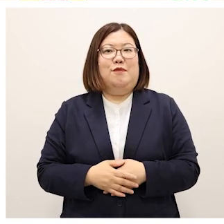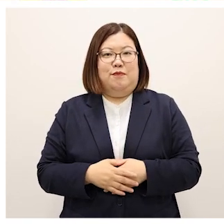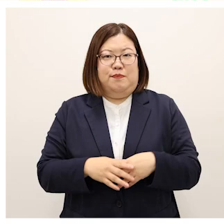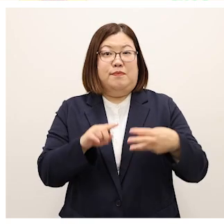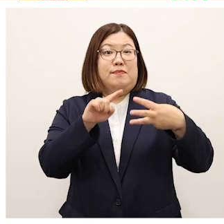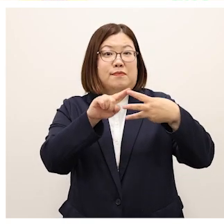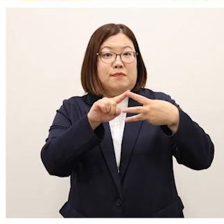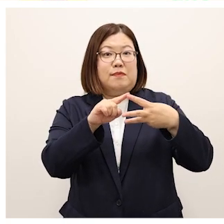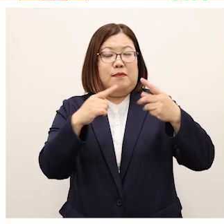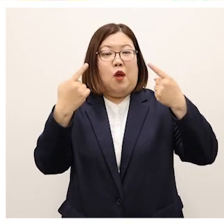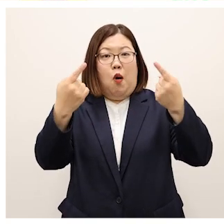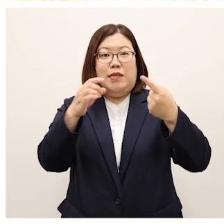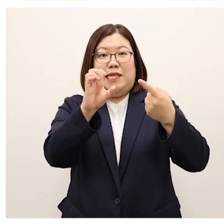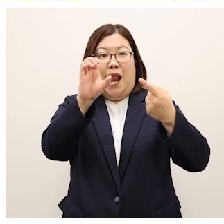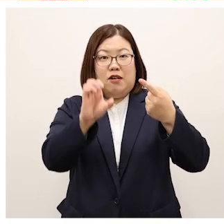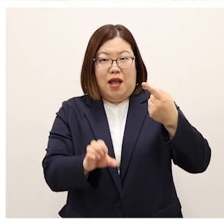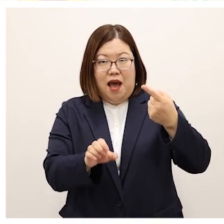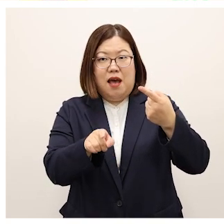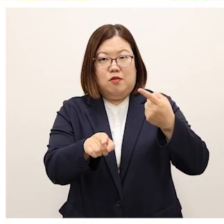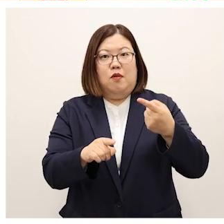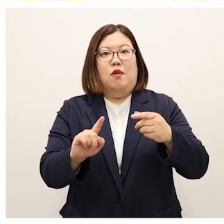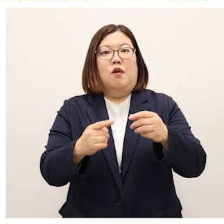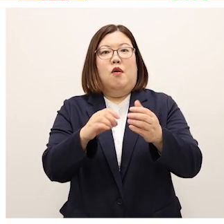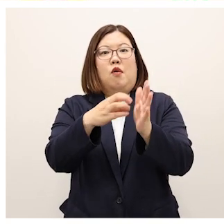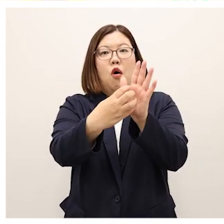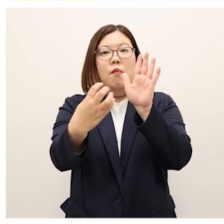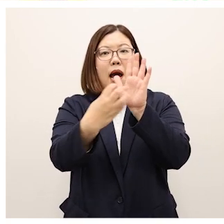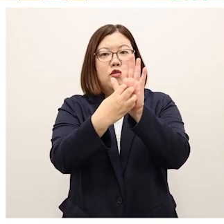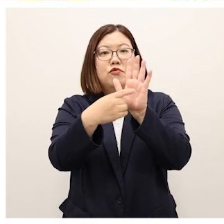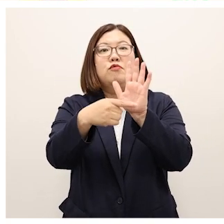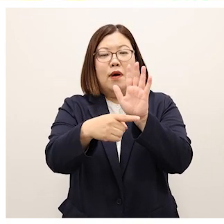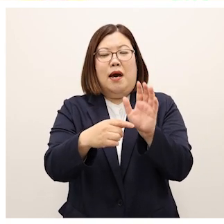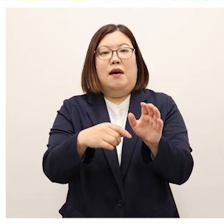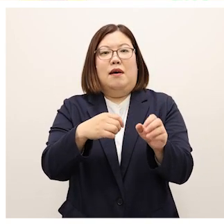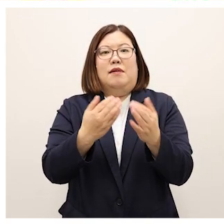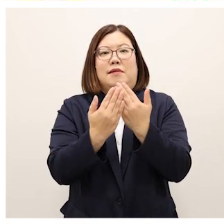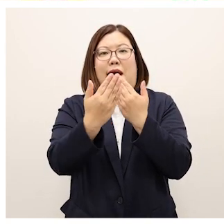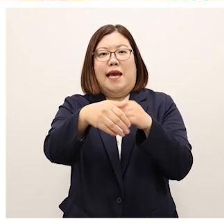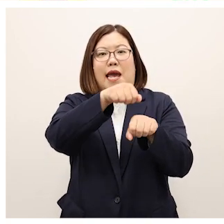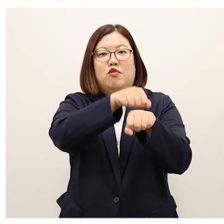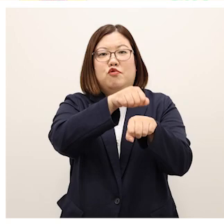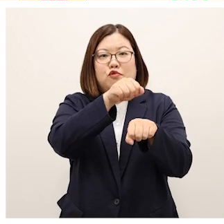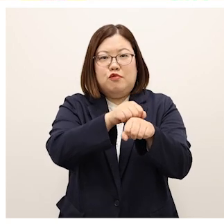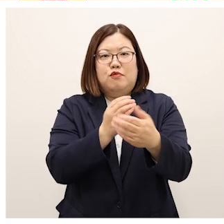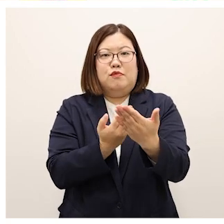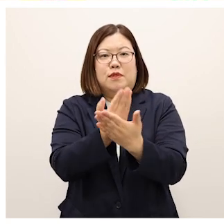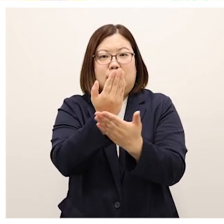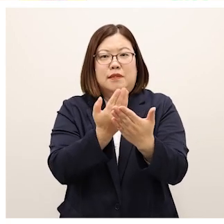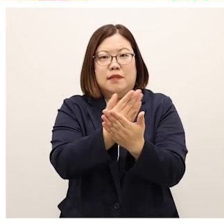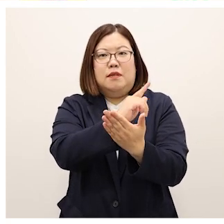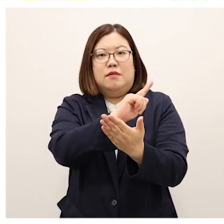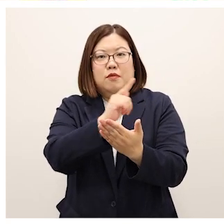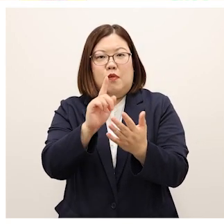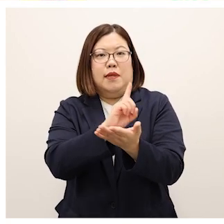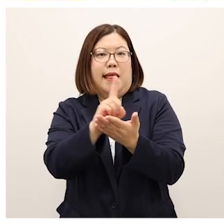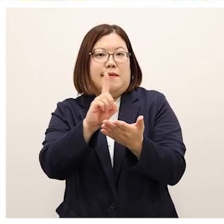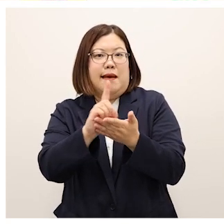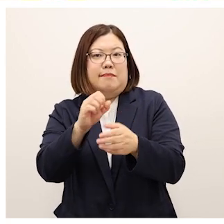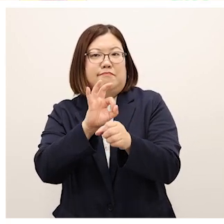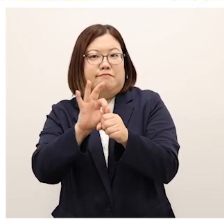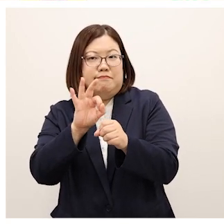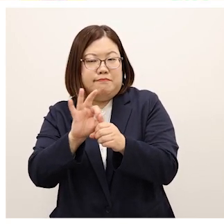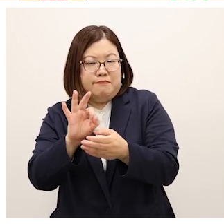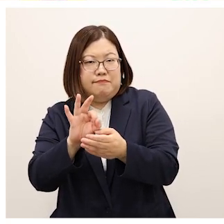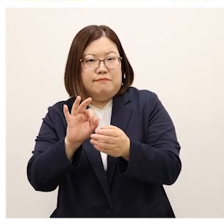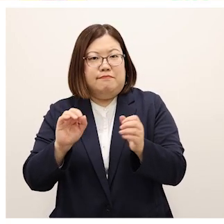式キャラクターおよび100周年記念ロゴマークは大会グッズや印刷グッズなどのデザインを受けて